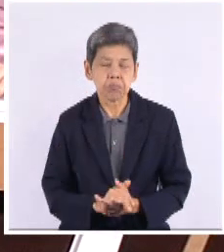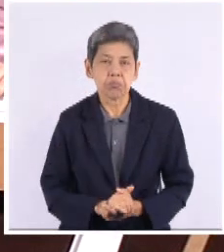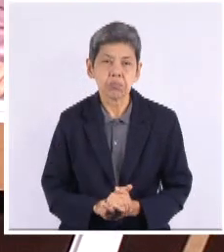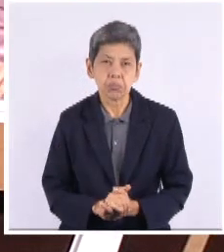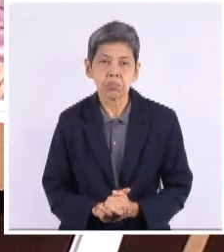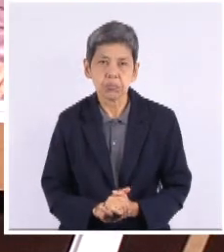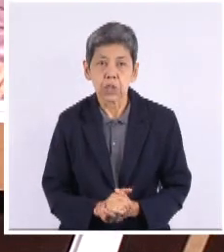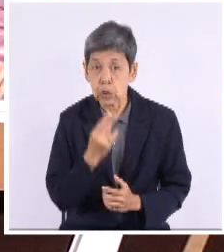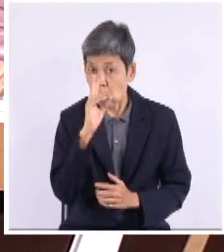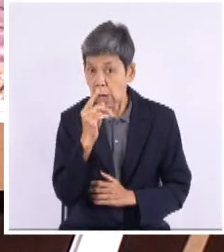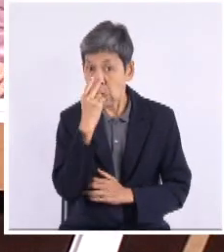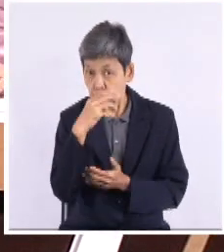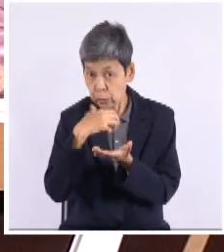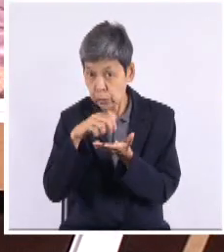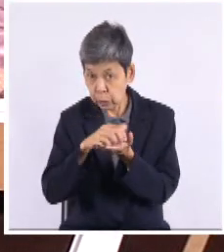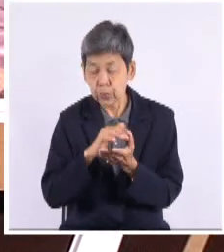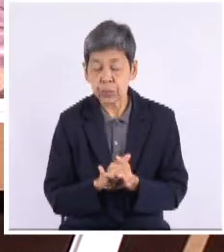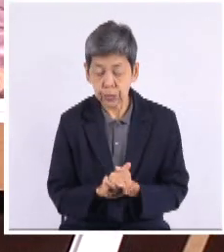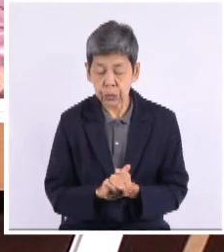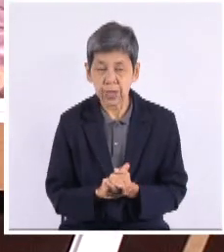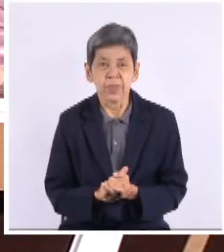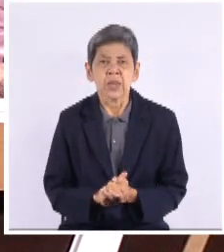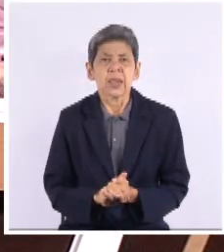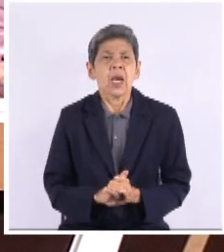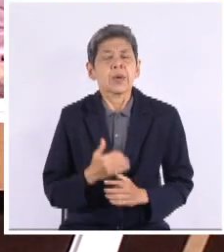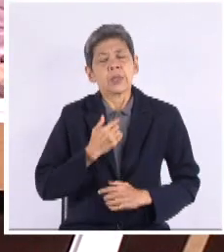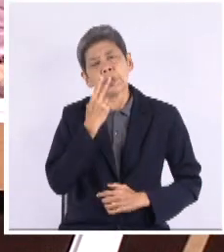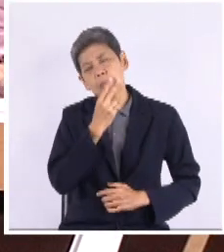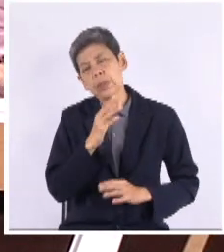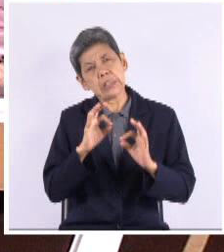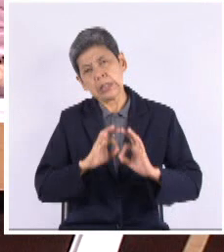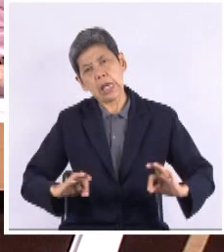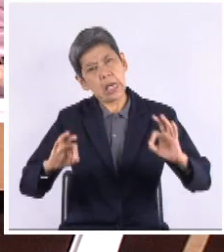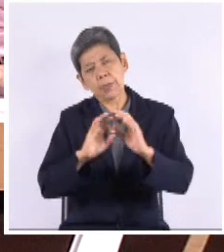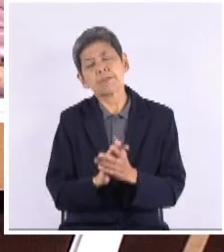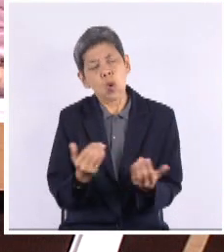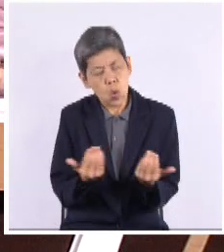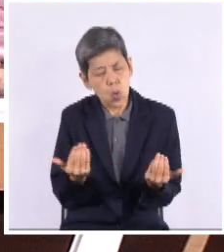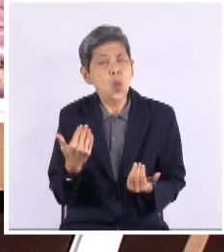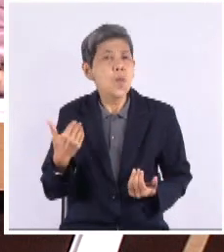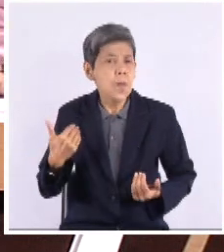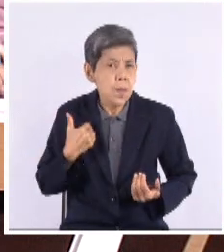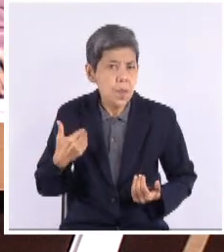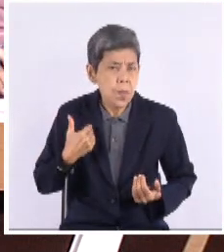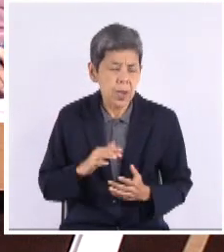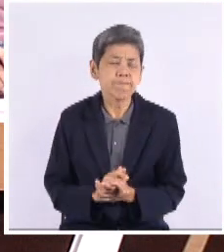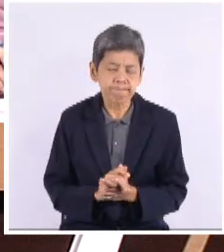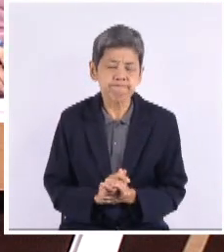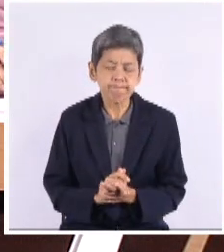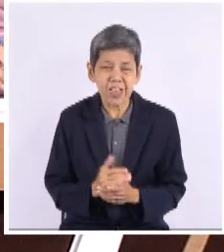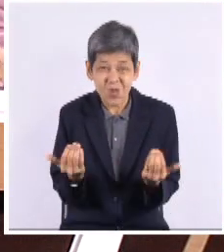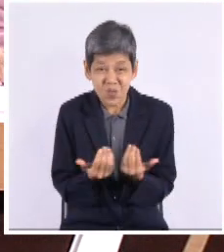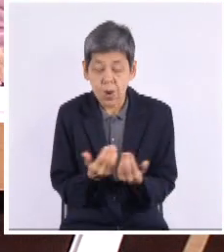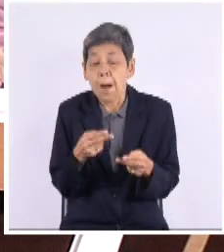แต่กูต้องมาถึงข่าวที่เราได้เกิดเงินไว้ก่อนที่จะติดเบรคเมื่อสักครู่นะคะแล้วก็เป็นอุทาหรณ์สำคัญเลยล่ะสำหรับใครที่มีลูกเล็กนะคะกรณีที่